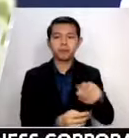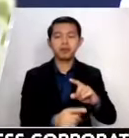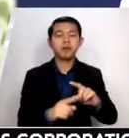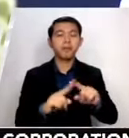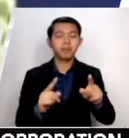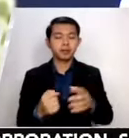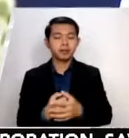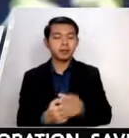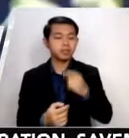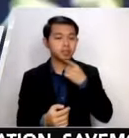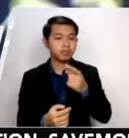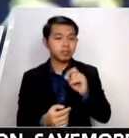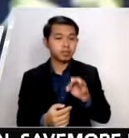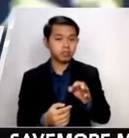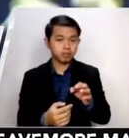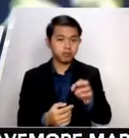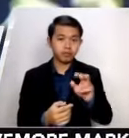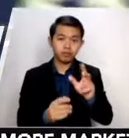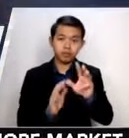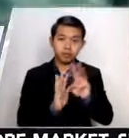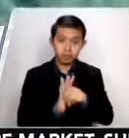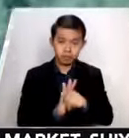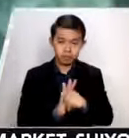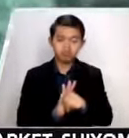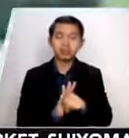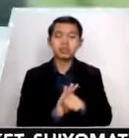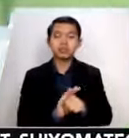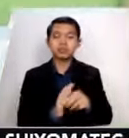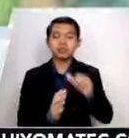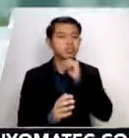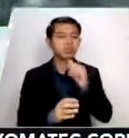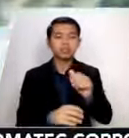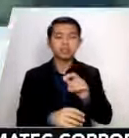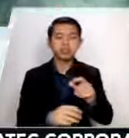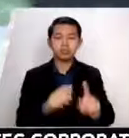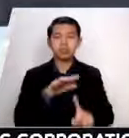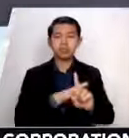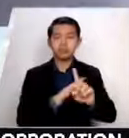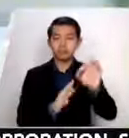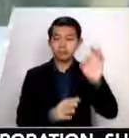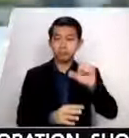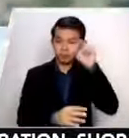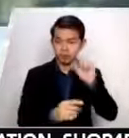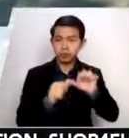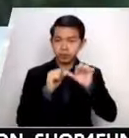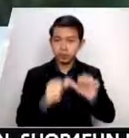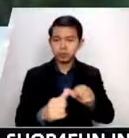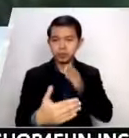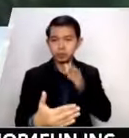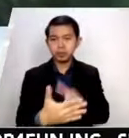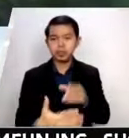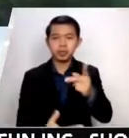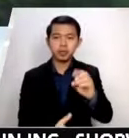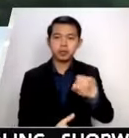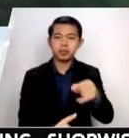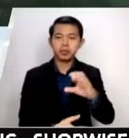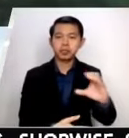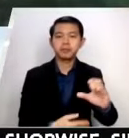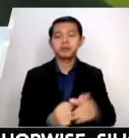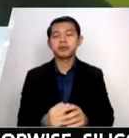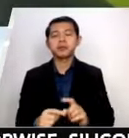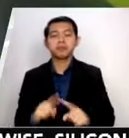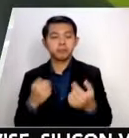eroplano maipakita sa akin tutuloy ang assault ng 3:15 dumating sa Davao ang C130 plane ng air force At lumabas ng pinagtataguan sina